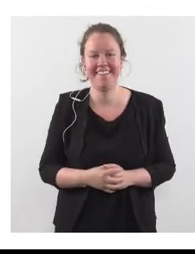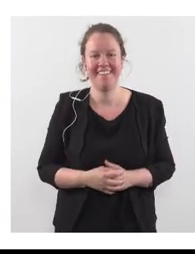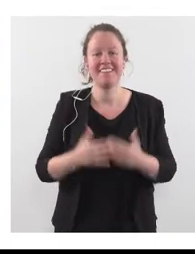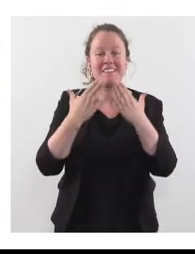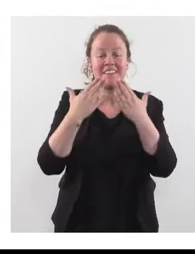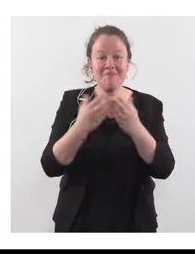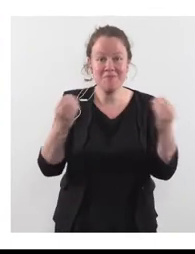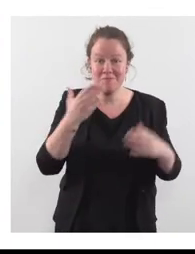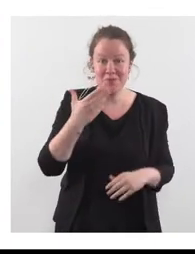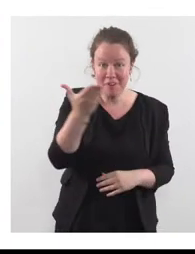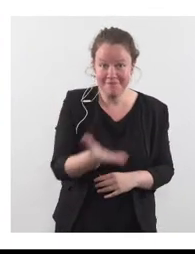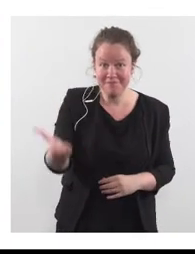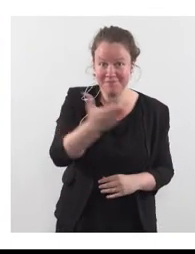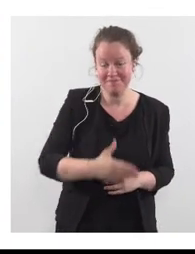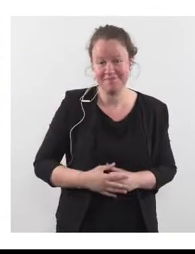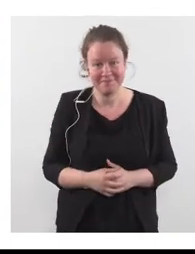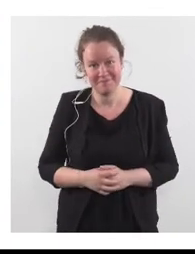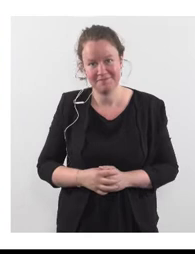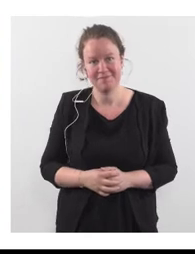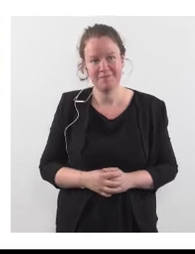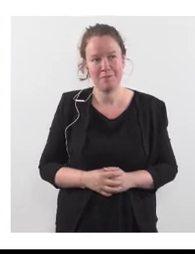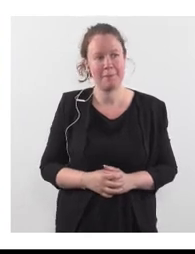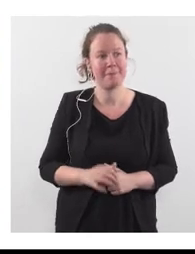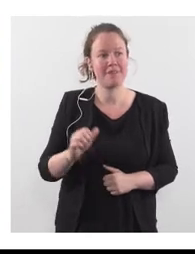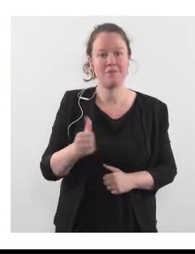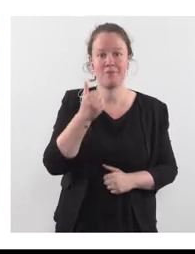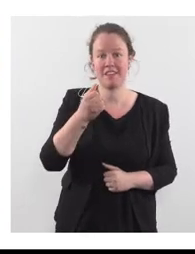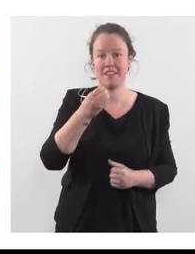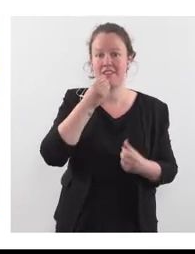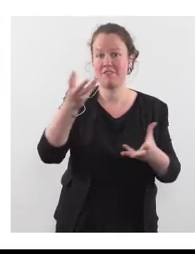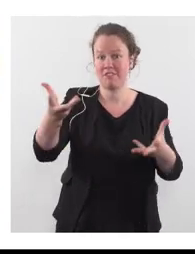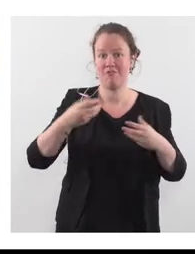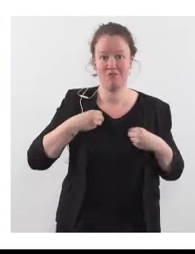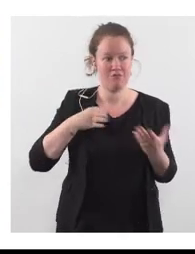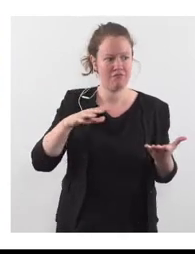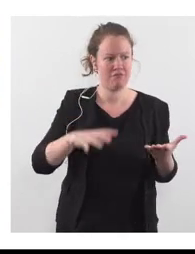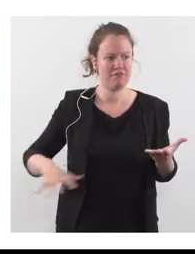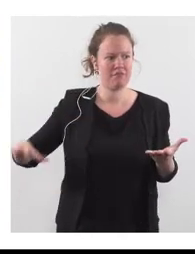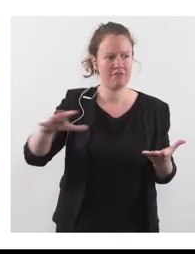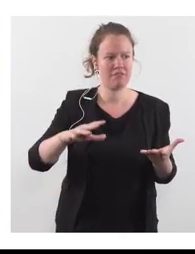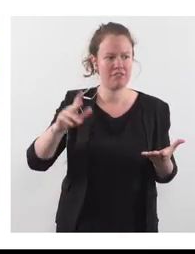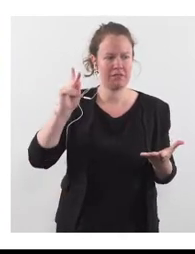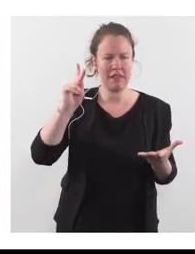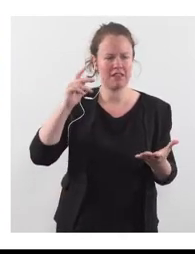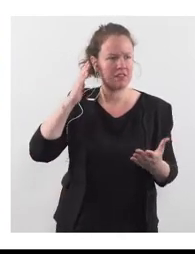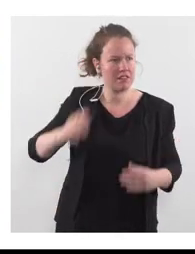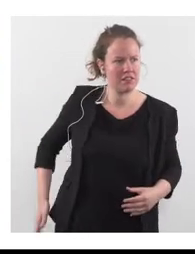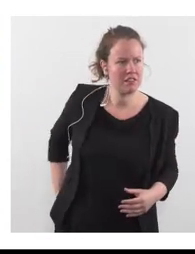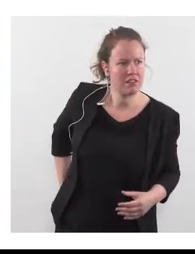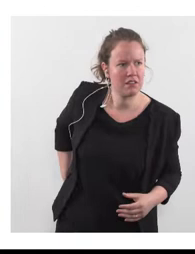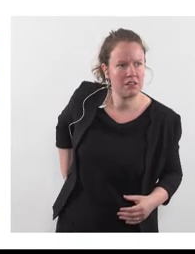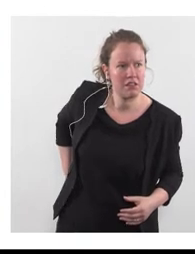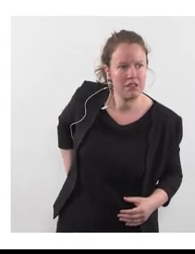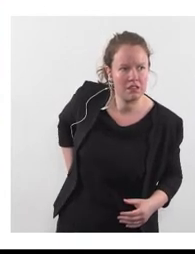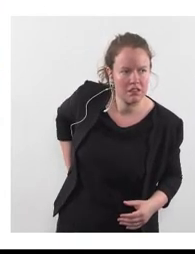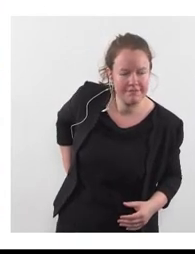Merci beaucoup. Bonjour à toutes et à tous. Alors d'abord, bienvenue à Paris, à celles et ceux qui ont pu nous rejoindre depuis leur pays